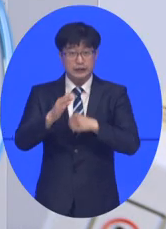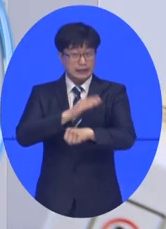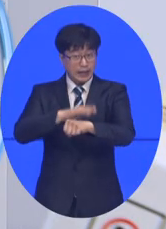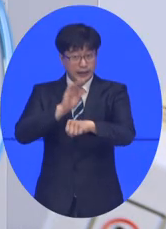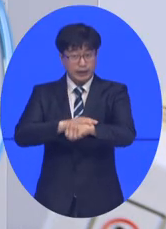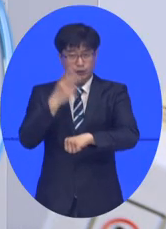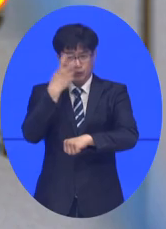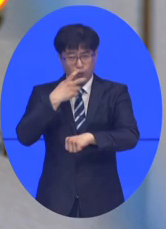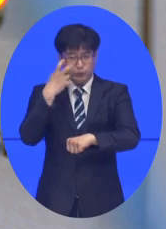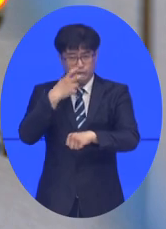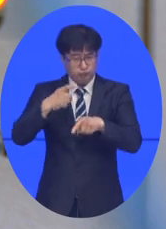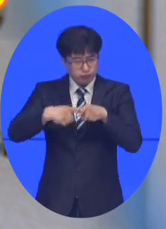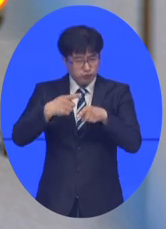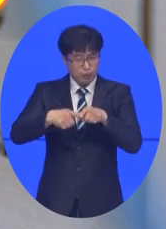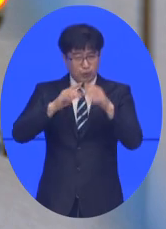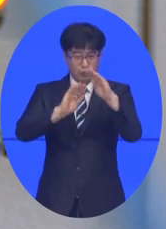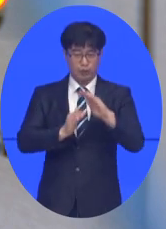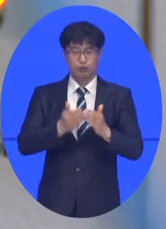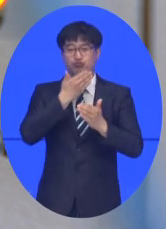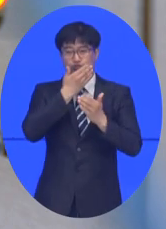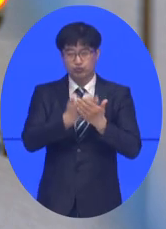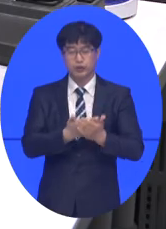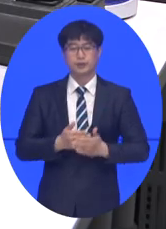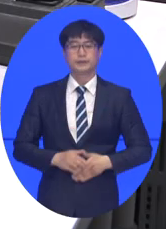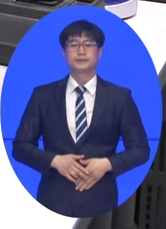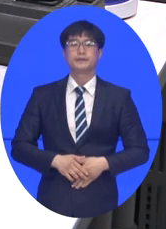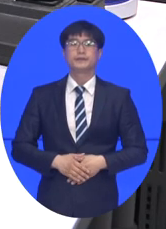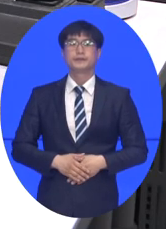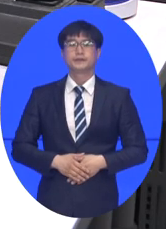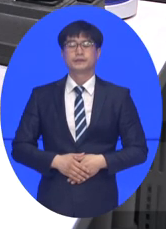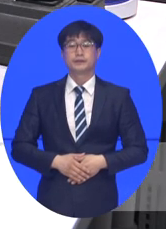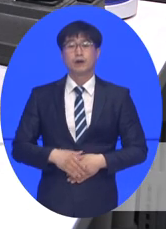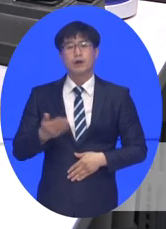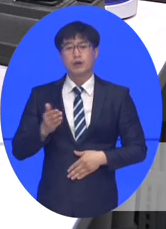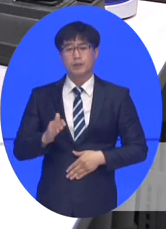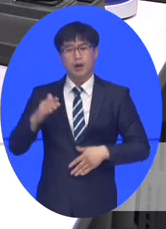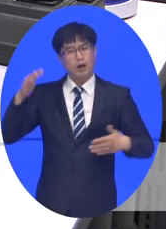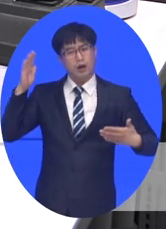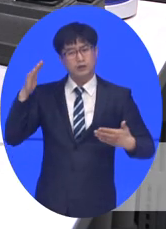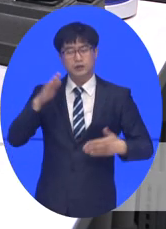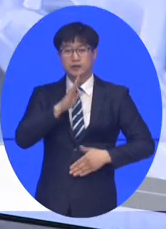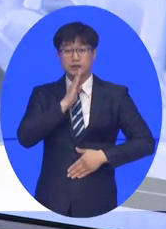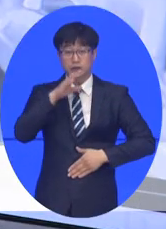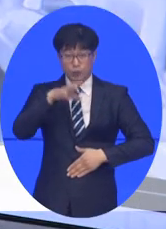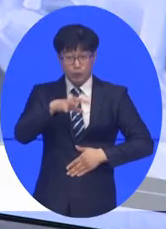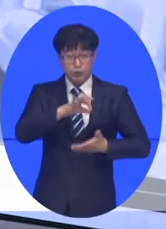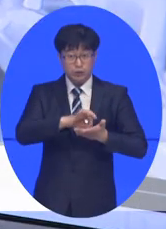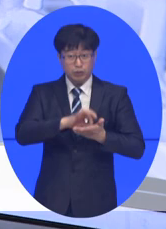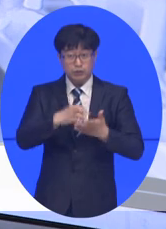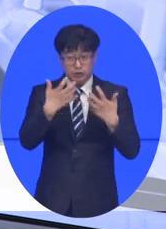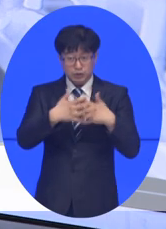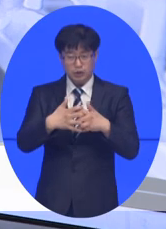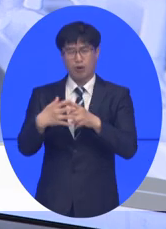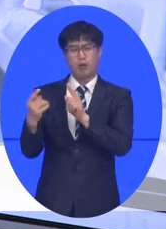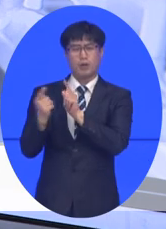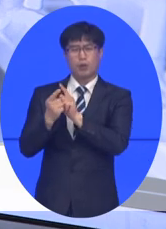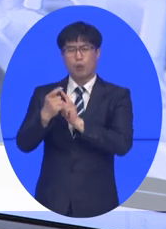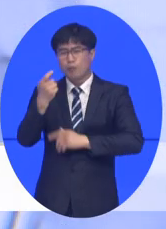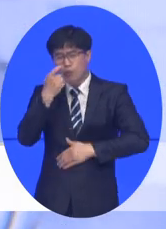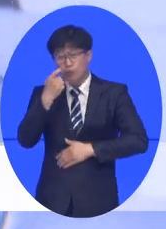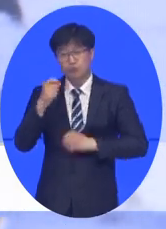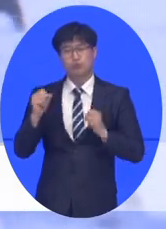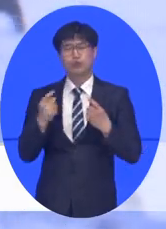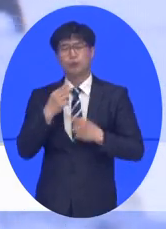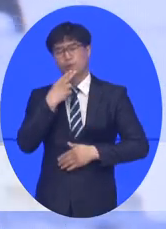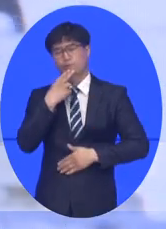만들어졌는지 점검하고 분석하는 과정도 굉장히 중요합니다. 하지만 학생들이 실제 현장에서 쓰는 장비를 접하고 배울